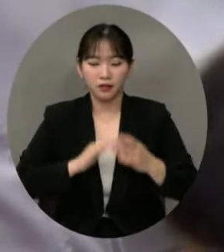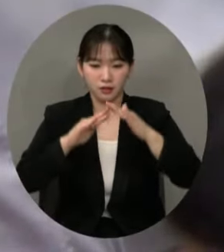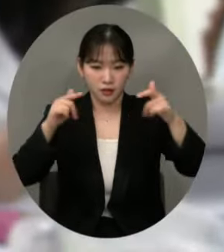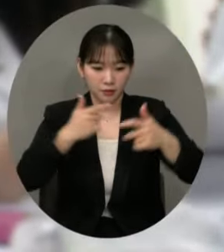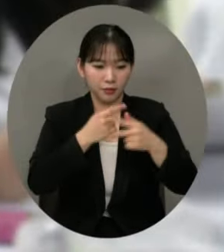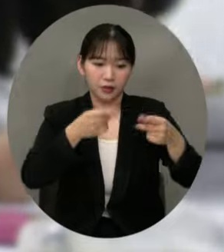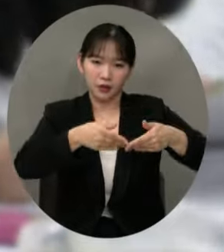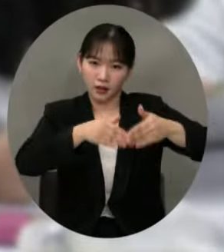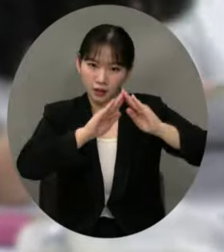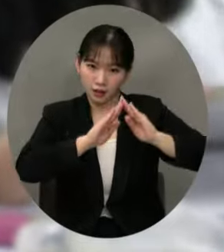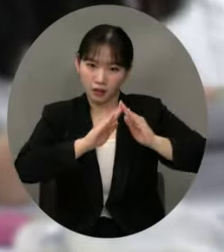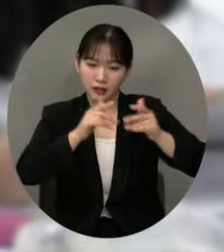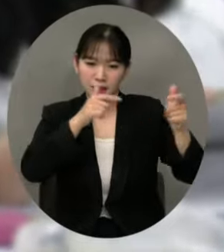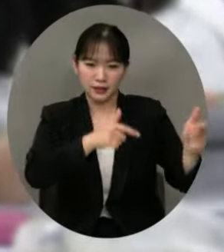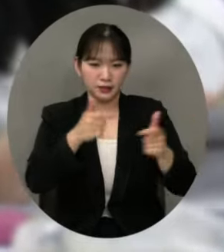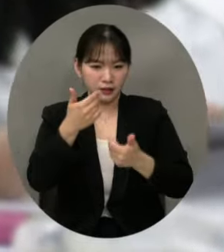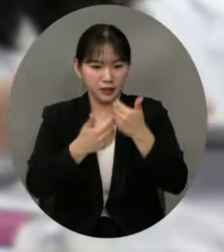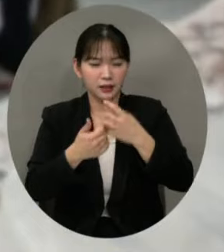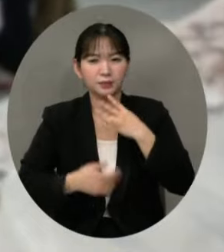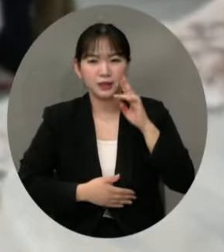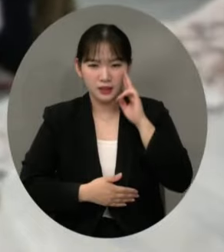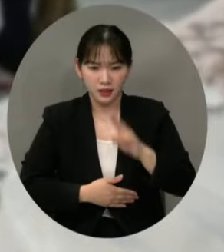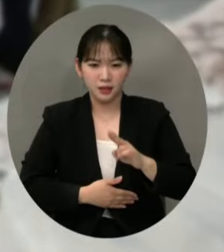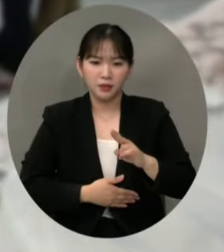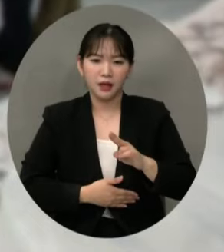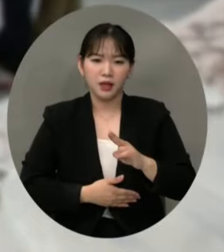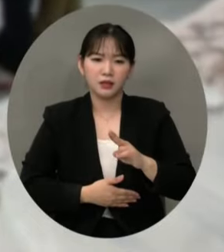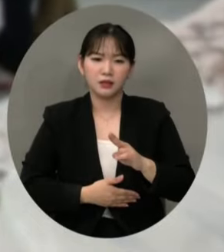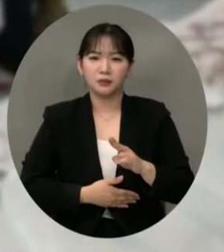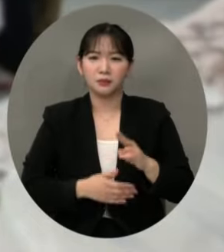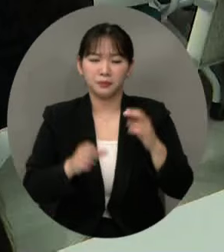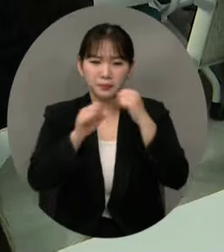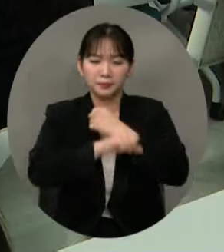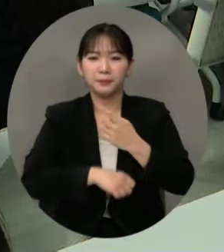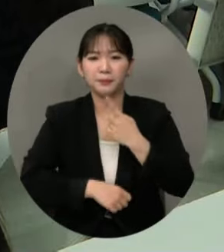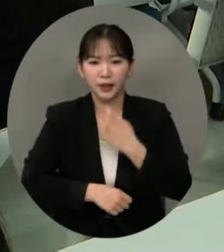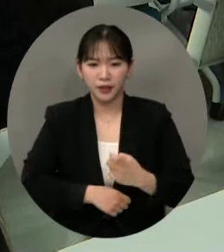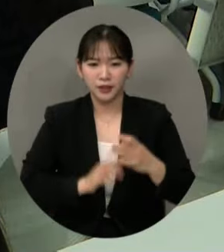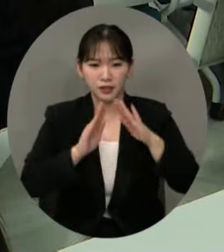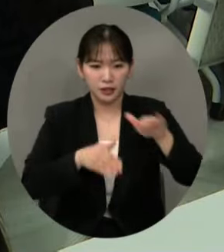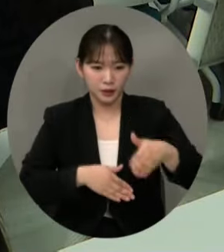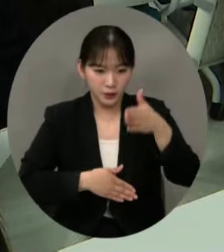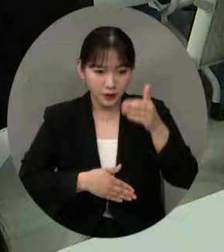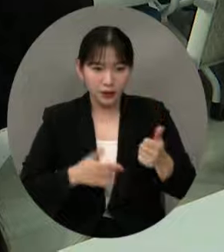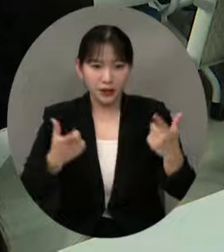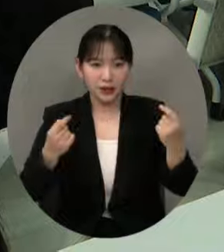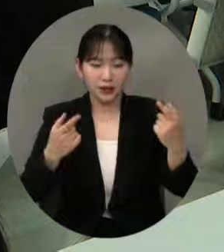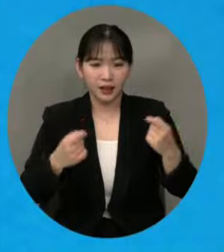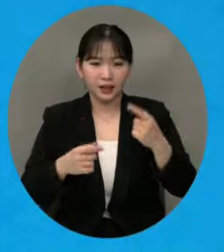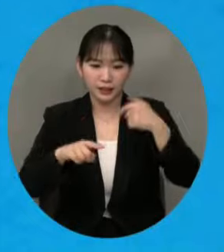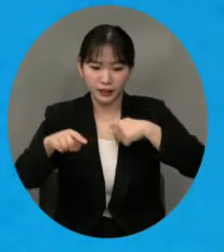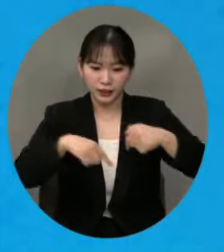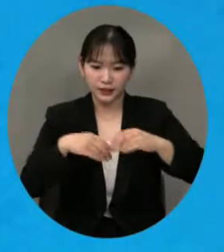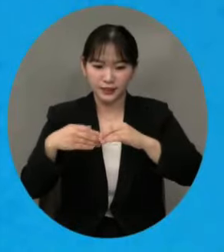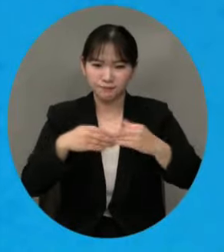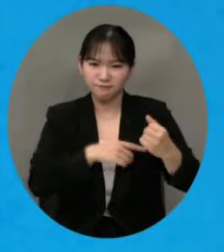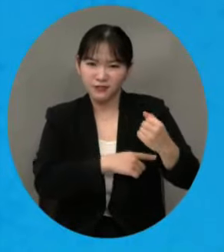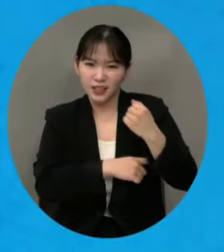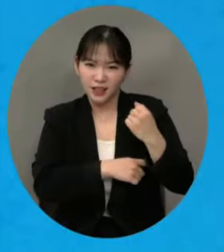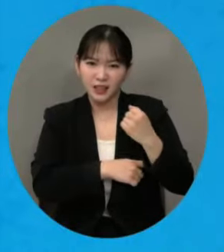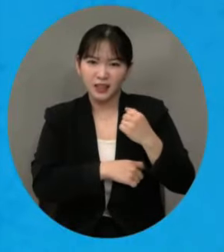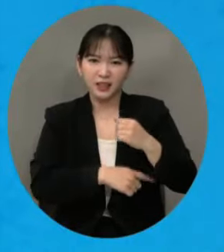신설이 지역 간 갈등만 키운 채 좌초될 위기에 처했고 전남지사 역시 정치력과